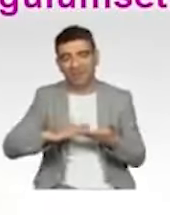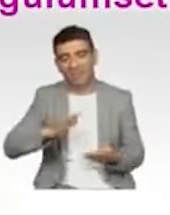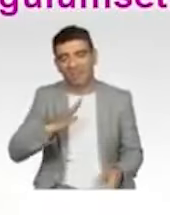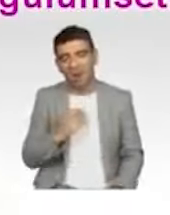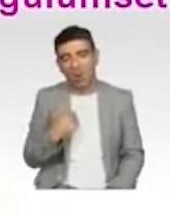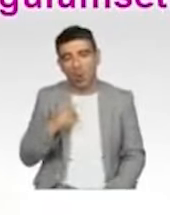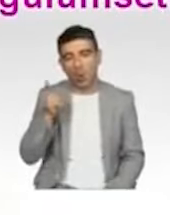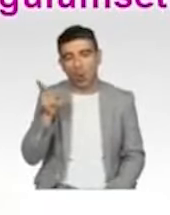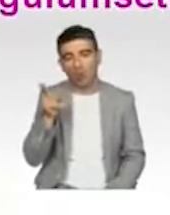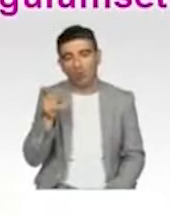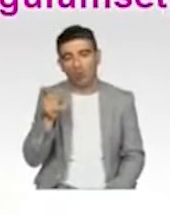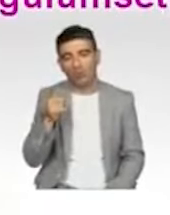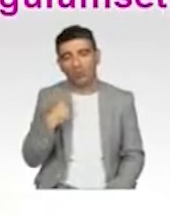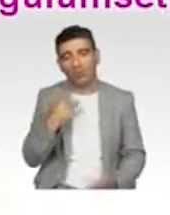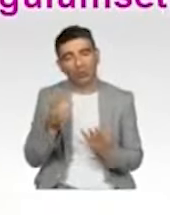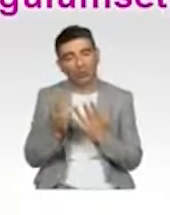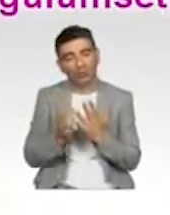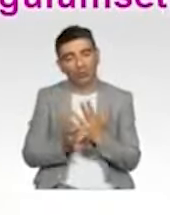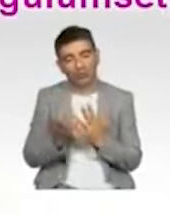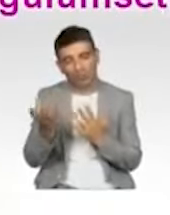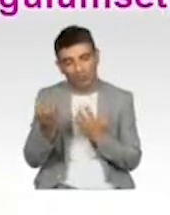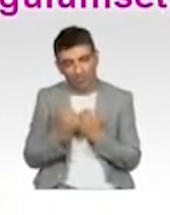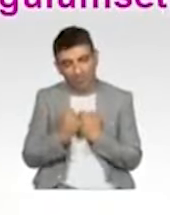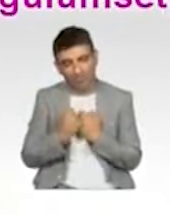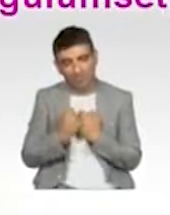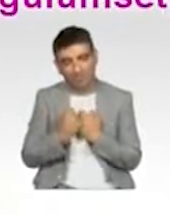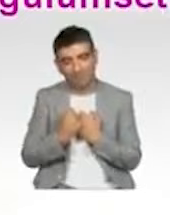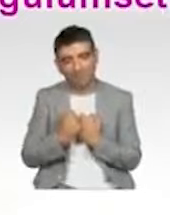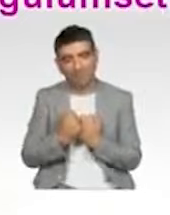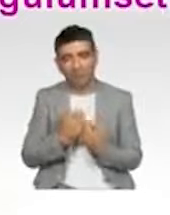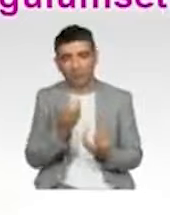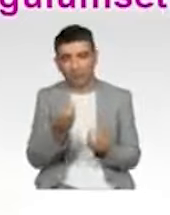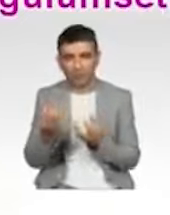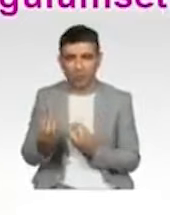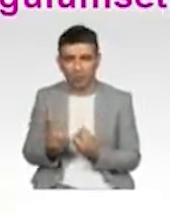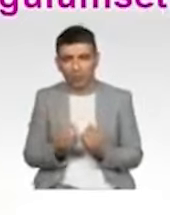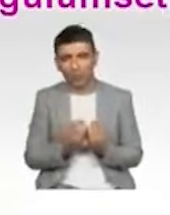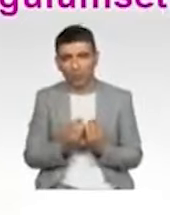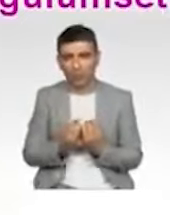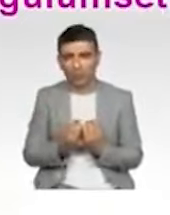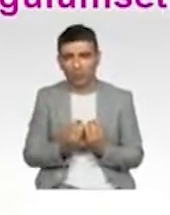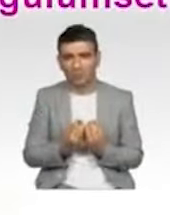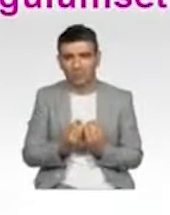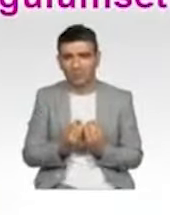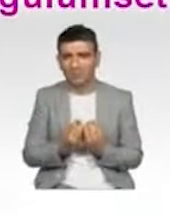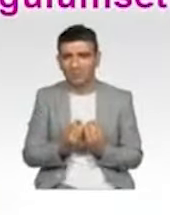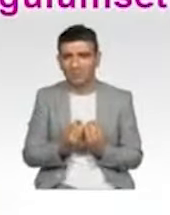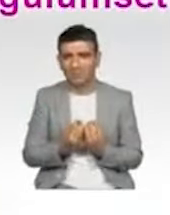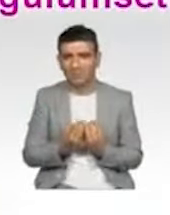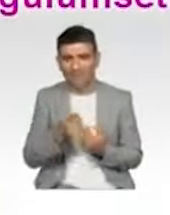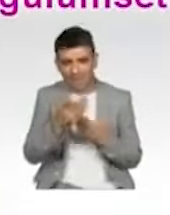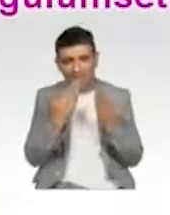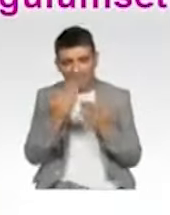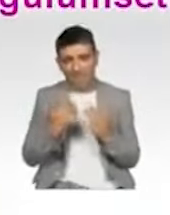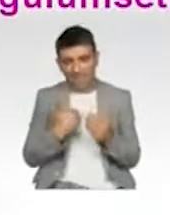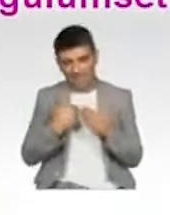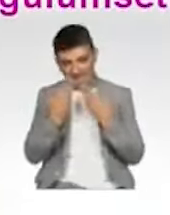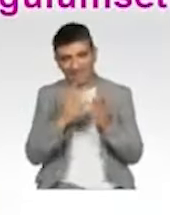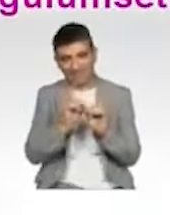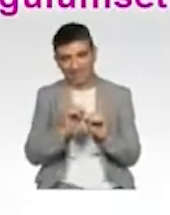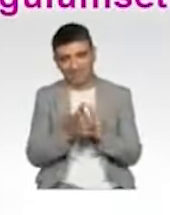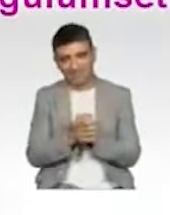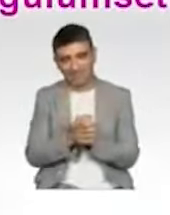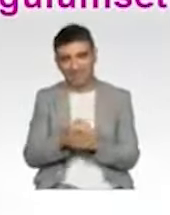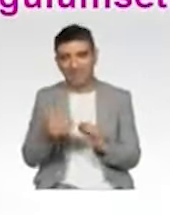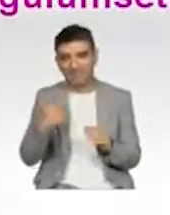ondan yüzüğümüzü aldım. Ama böyle çok şey gibiydi hani... Şöyle tak... anlatayım. Anlat. Anlat kız.